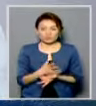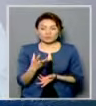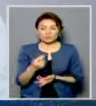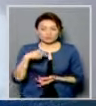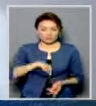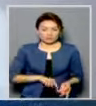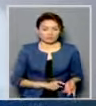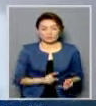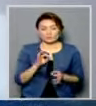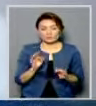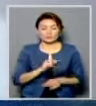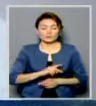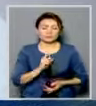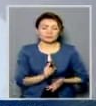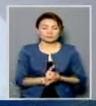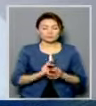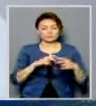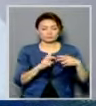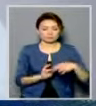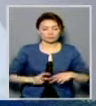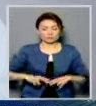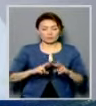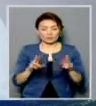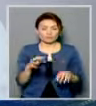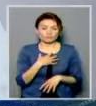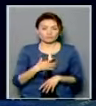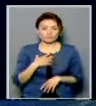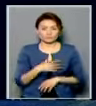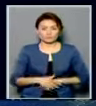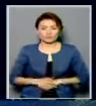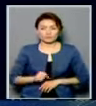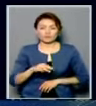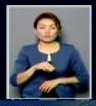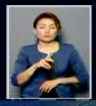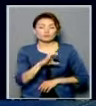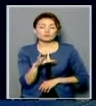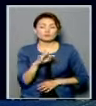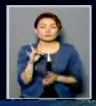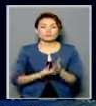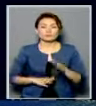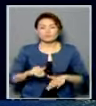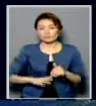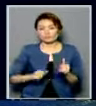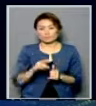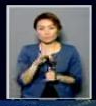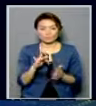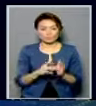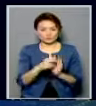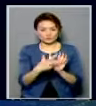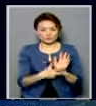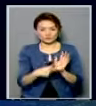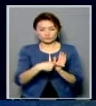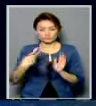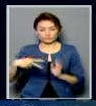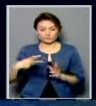іш құрылысы да дұрыс жұмыс істеу керек. Буындарға да жүктеме бірдей түсуі маңызды. Атлас стандарт денсаулық орталығының мамандары Атырауда 18-ден